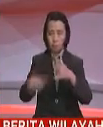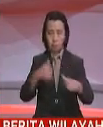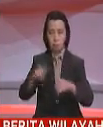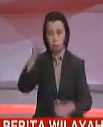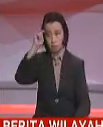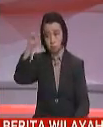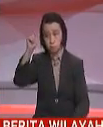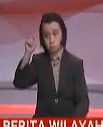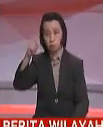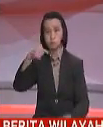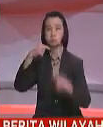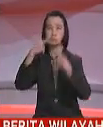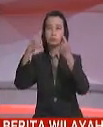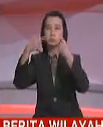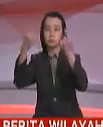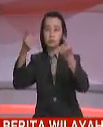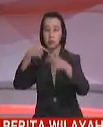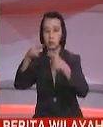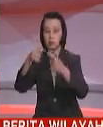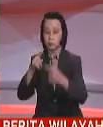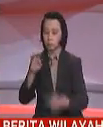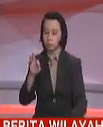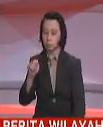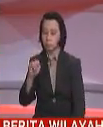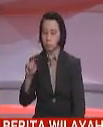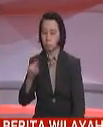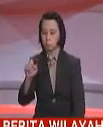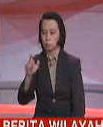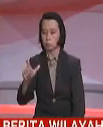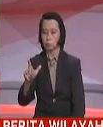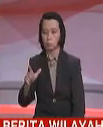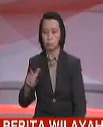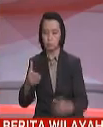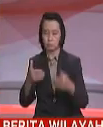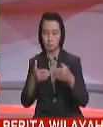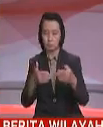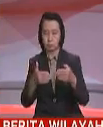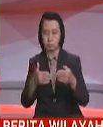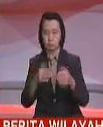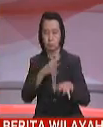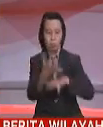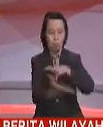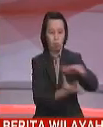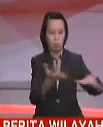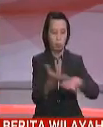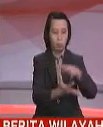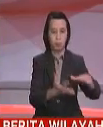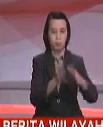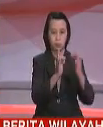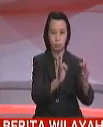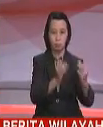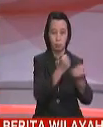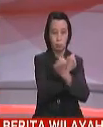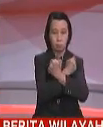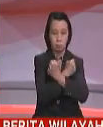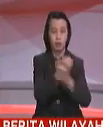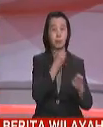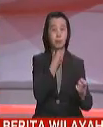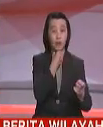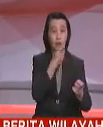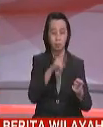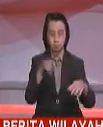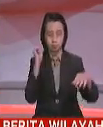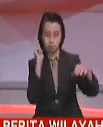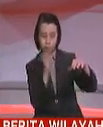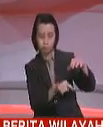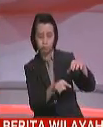FC membuahkan hasil apabila Faizal Abdul Halim memanfaatkan keadaan kucar kacir di hadapan pintu gol Perak untuk